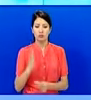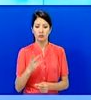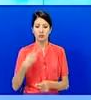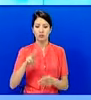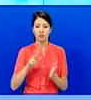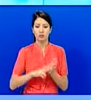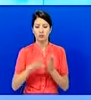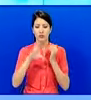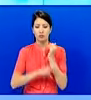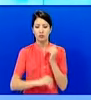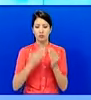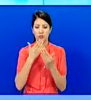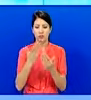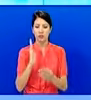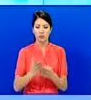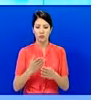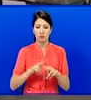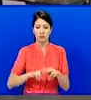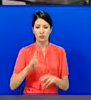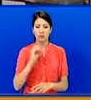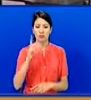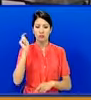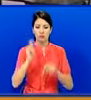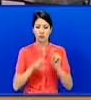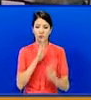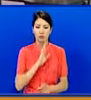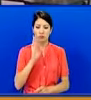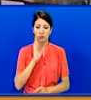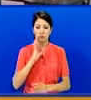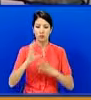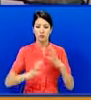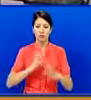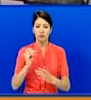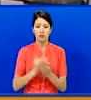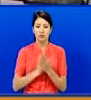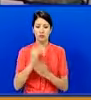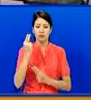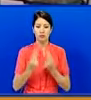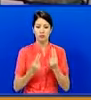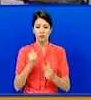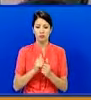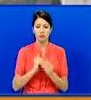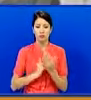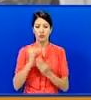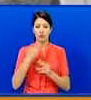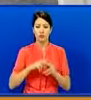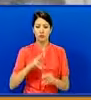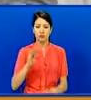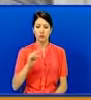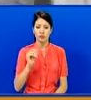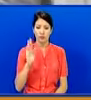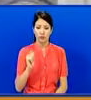мәресіне жетпек. Киевтен келетін әйел спортшылар Фиденің әлемдік рейтингісінің жоғарғы қатарларындағы ойыншылар. Атап айтқанда Наталья Жукова,